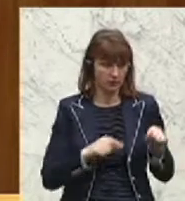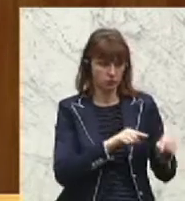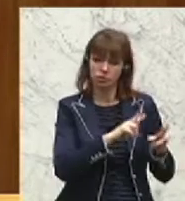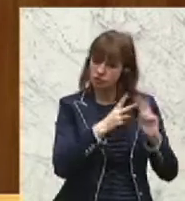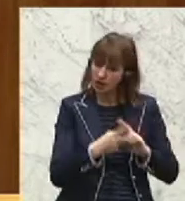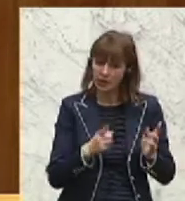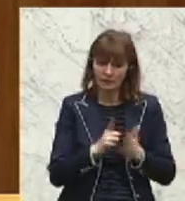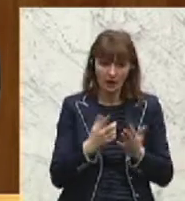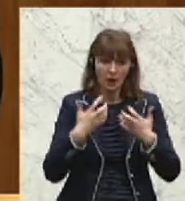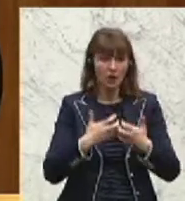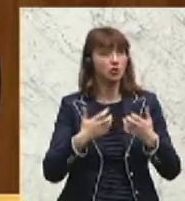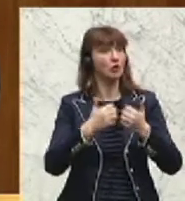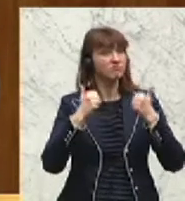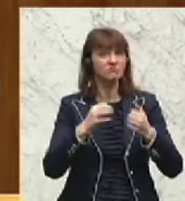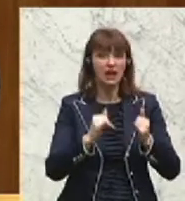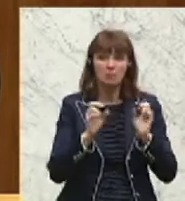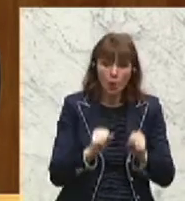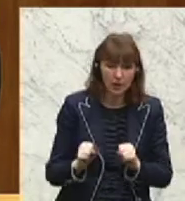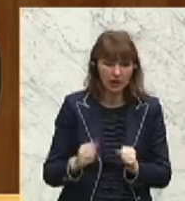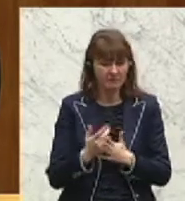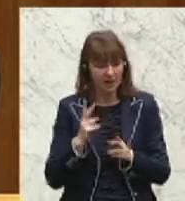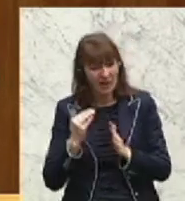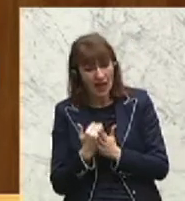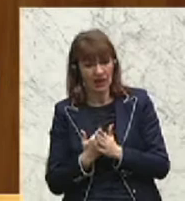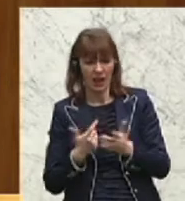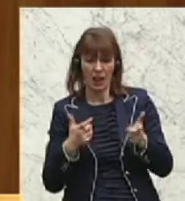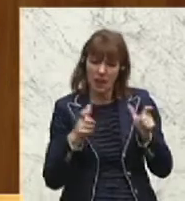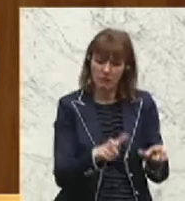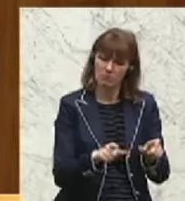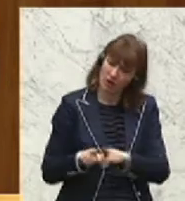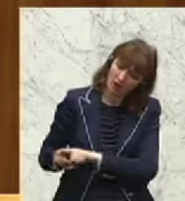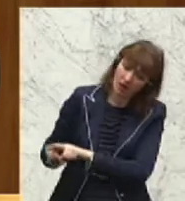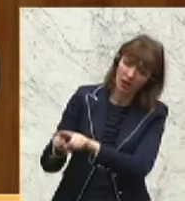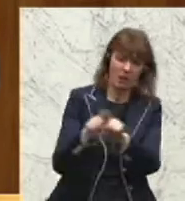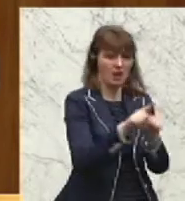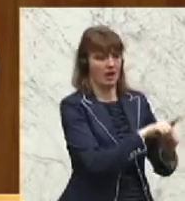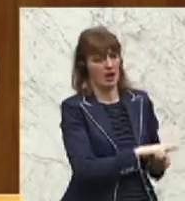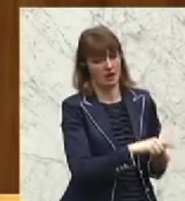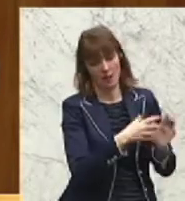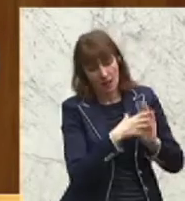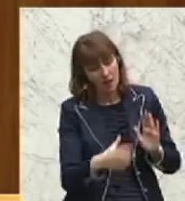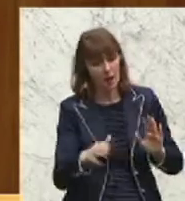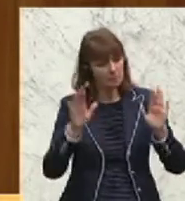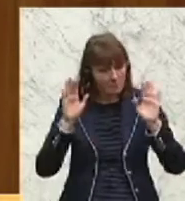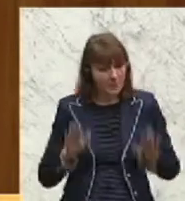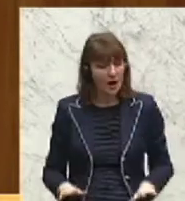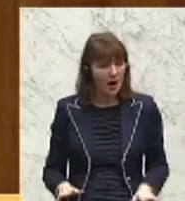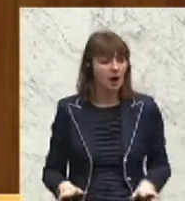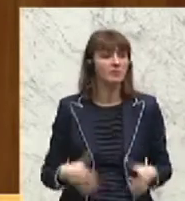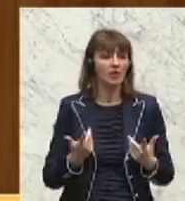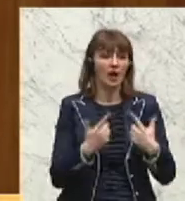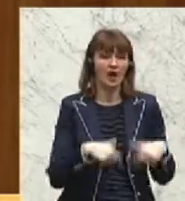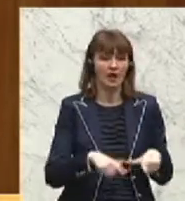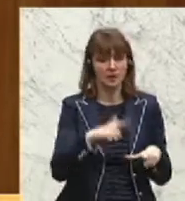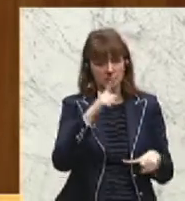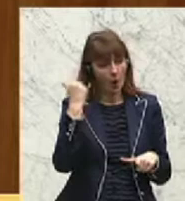historische Fenster zu ergreifen, um hier wirklich Regeln zu machen, die für alle gleichermaßen und lange und unumstößlich gelten, vor den Landeshauptleuten